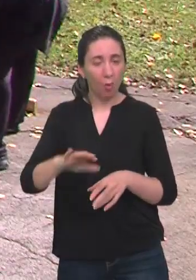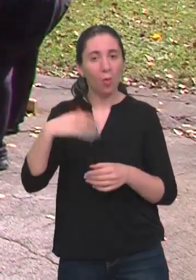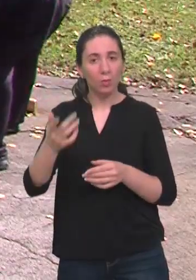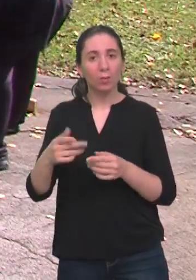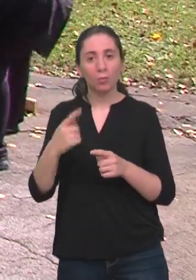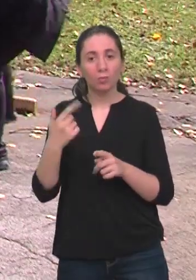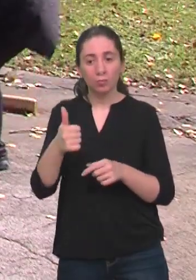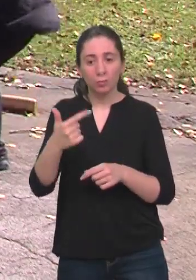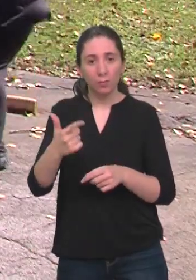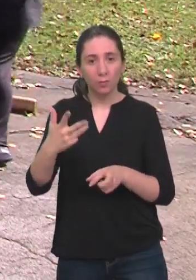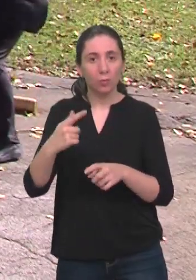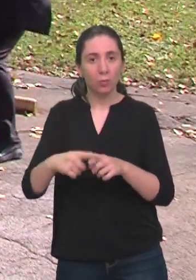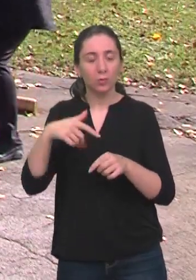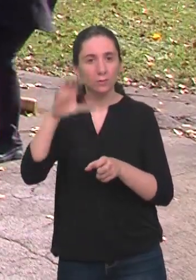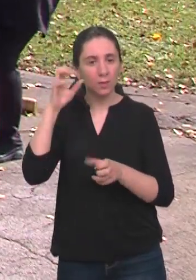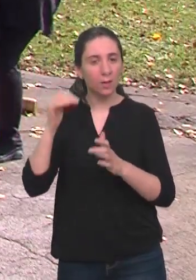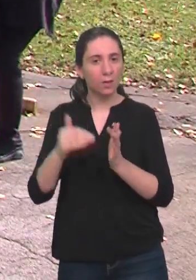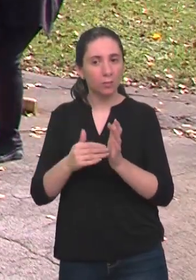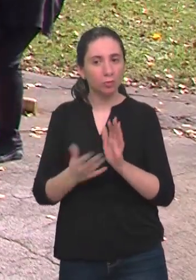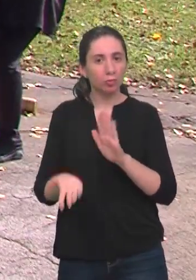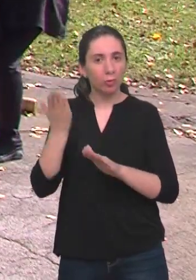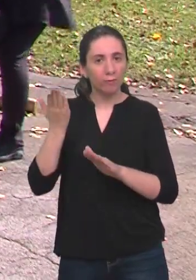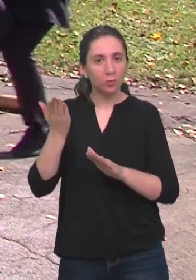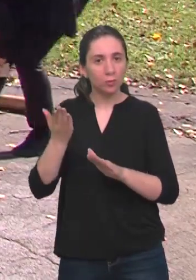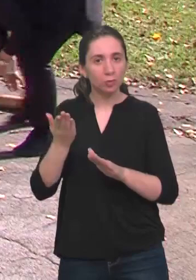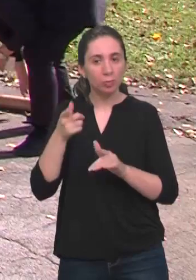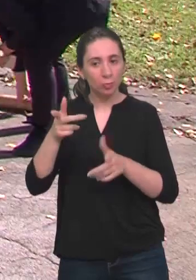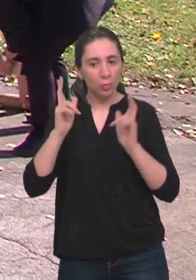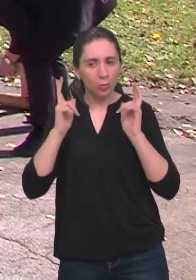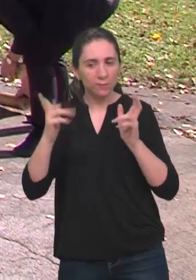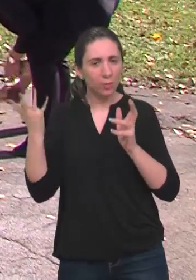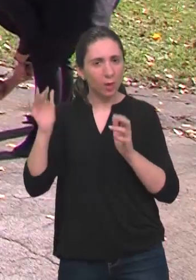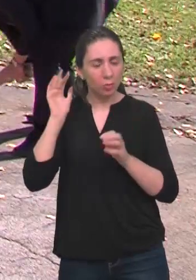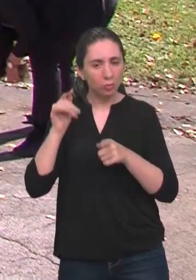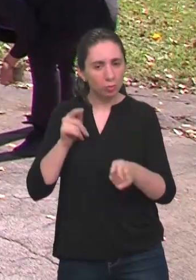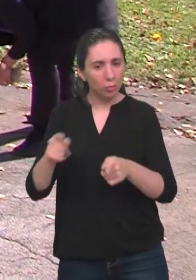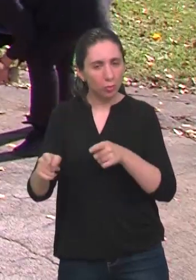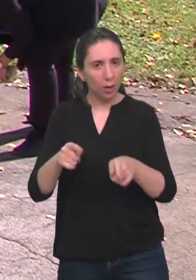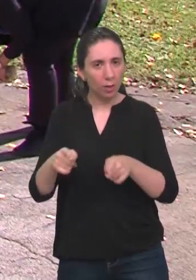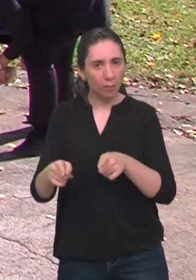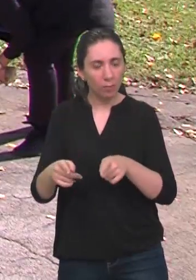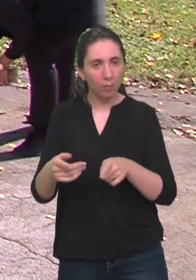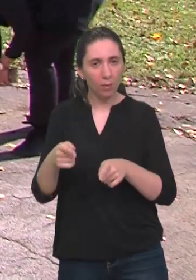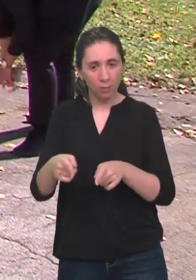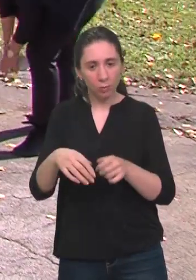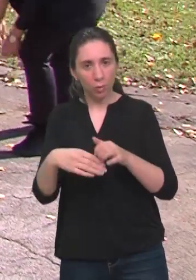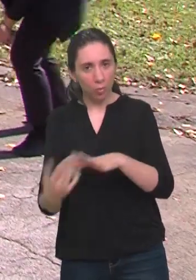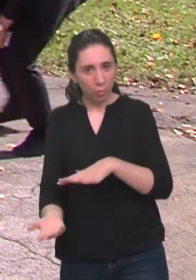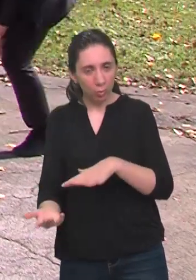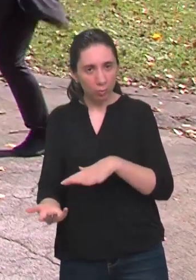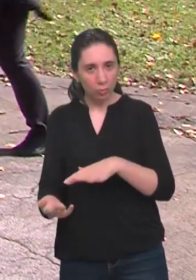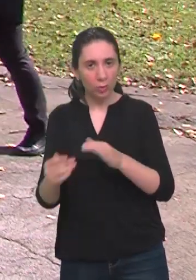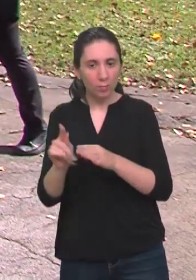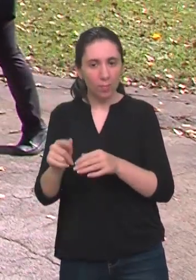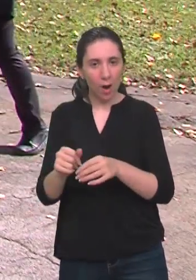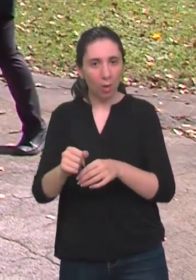nekoliko puta sam shvatila da trebam što više, kao po tom zvuku gdje ih čujem da oni se ruše, kao malo